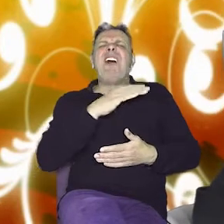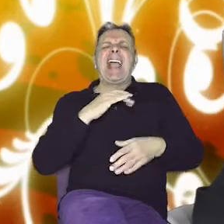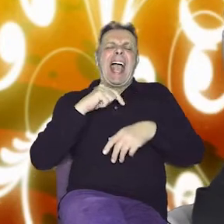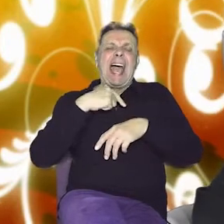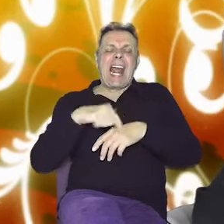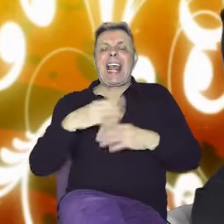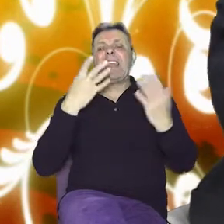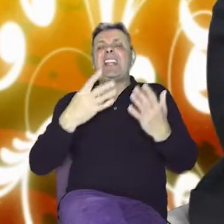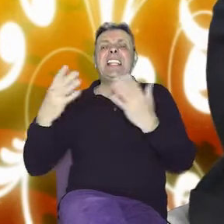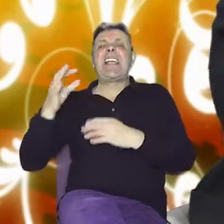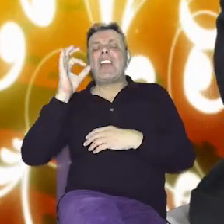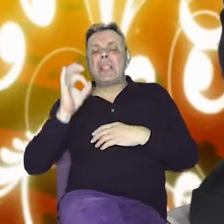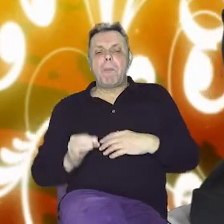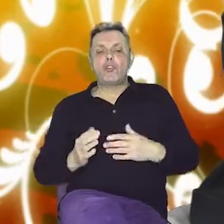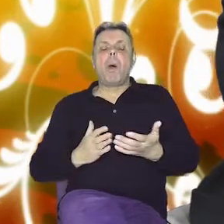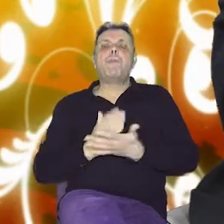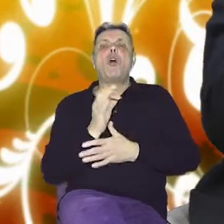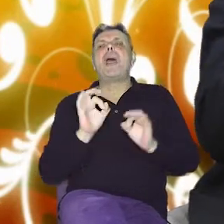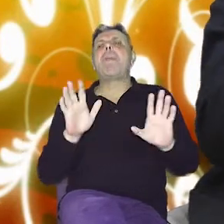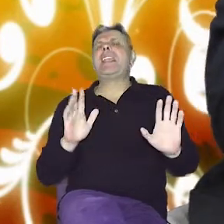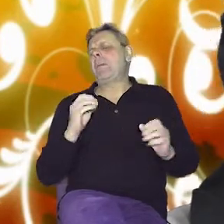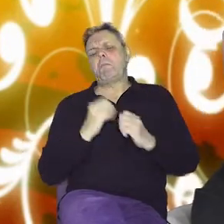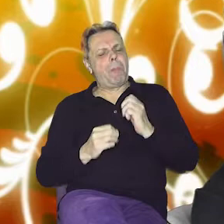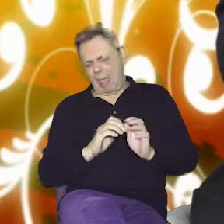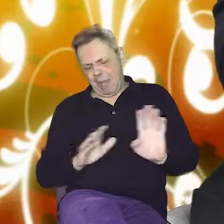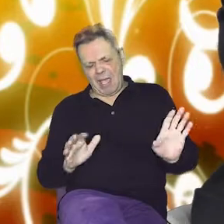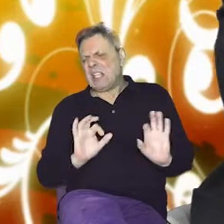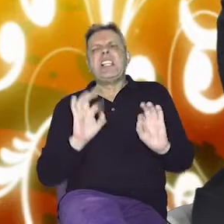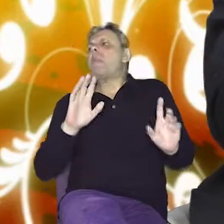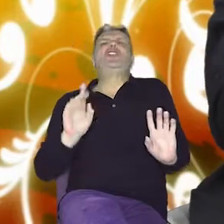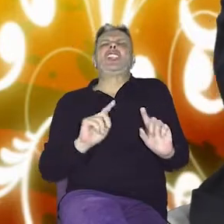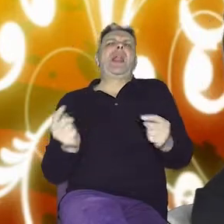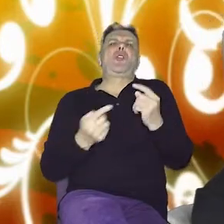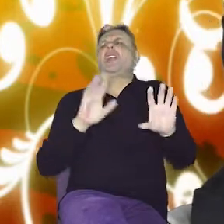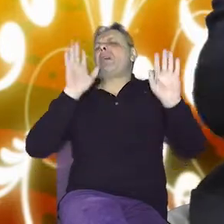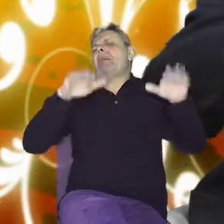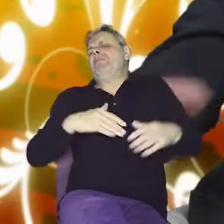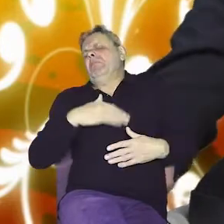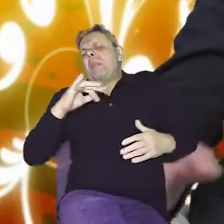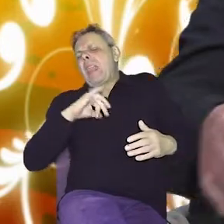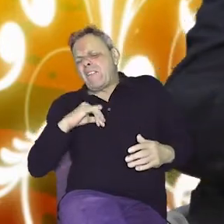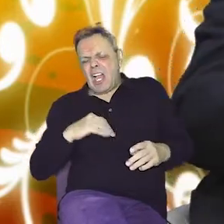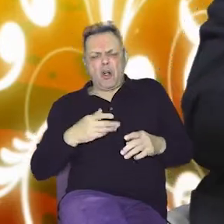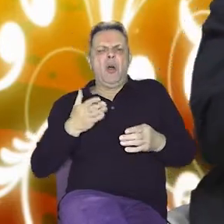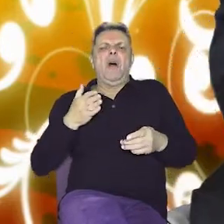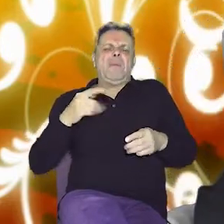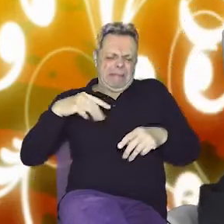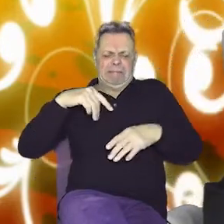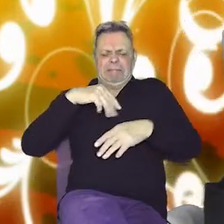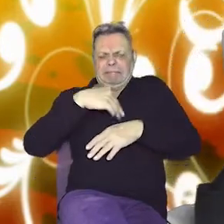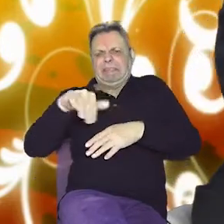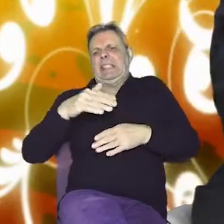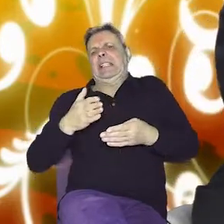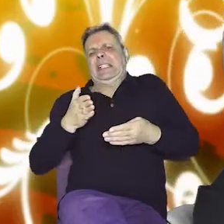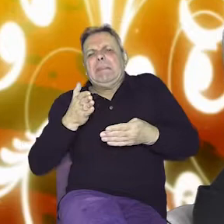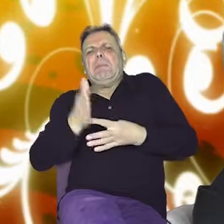rana, 99% rana prođe bez ikakvih problema, da ništa ne dirate, ogrebete se, porežete se,